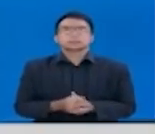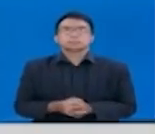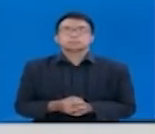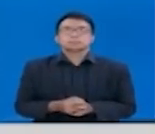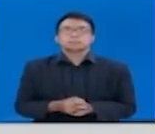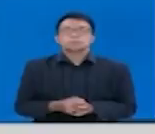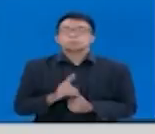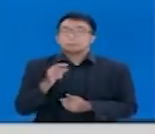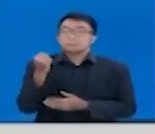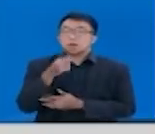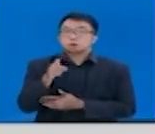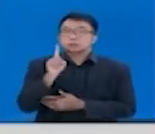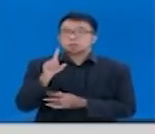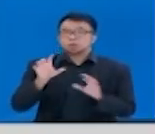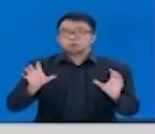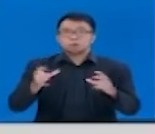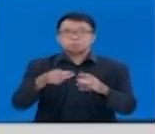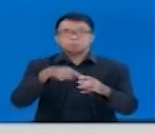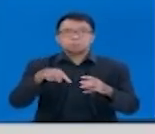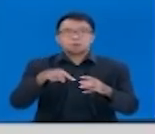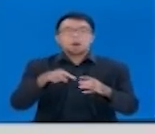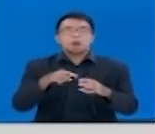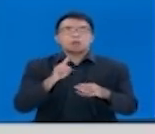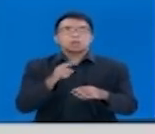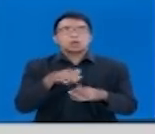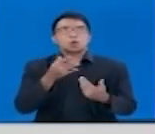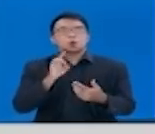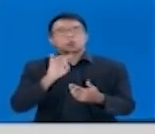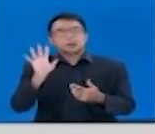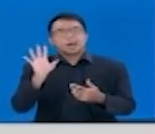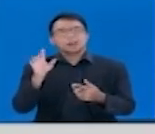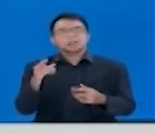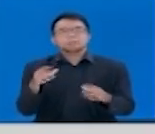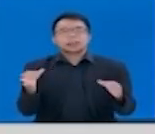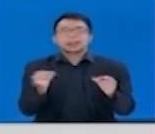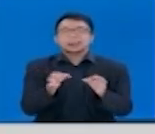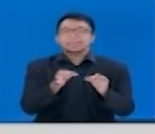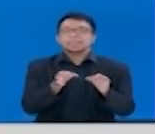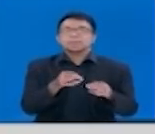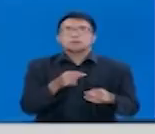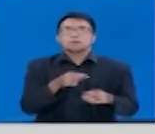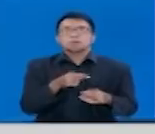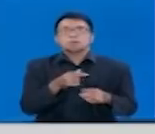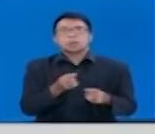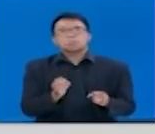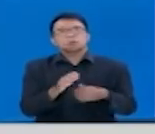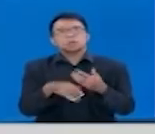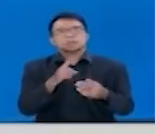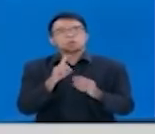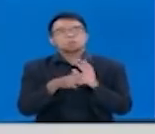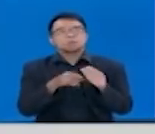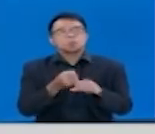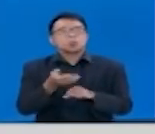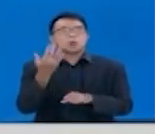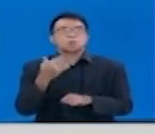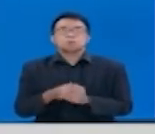sama yang telah kita ungkap dari kejadian yang hampir serupa pada minggu yang lalu, Mbak. Oke, lantas apakah mesin ATM